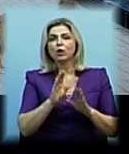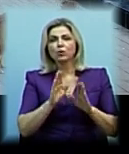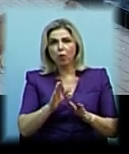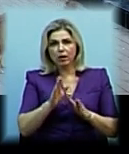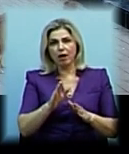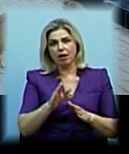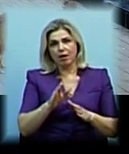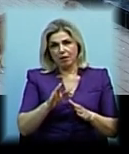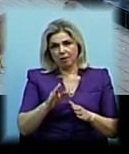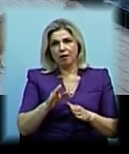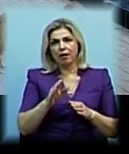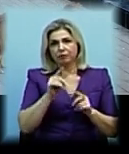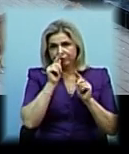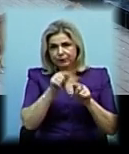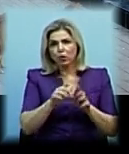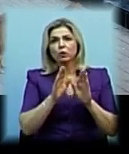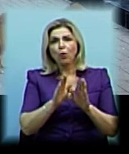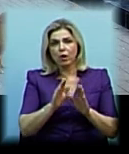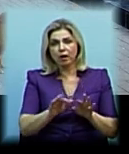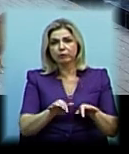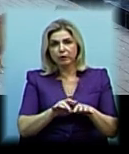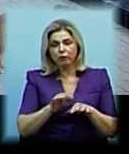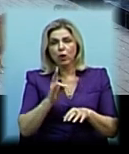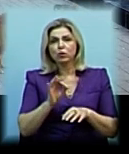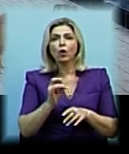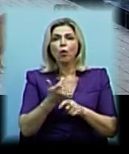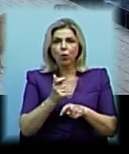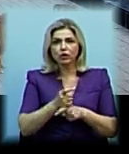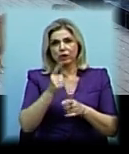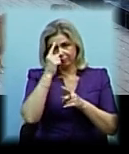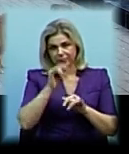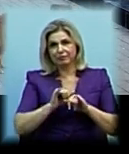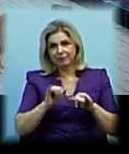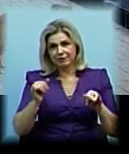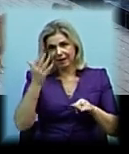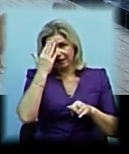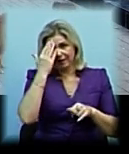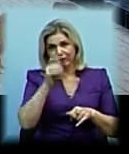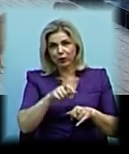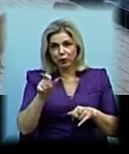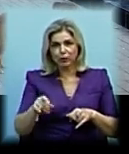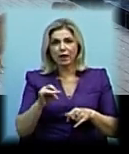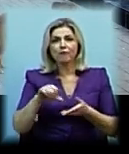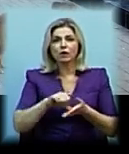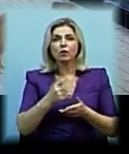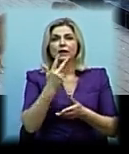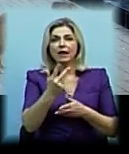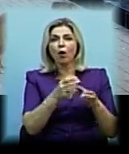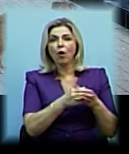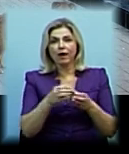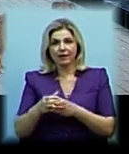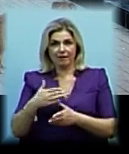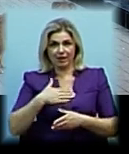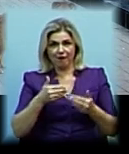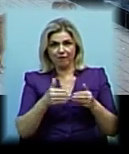які сидять за компом і чогось там кодять, але і дуже всебічно талановиті люди. Виступають три колективи наших випускників.